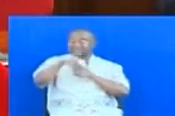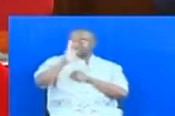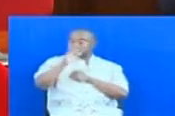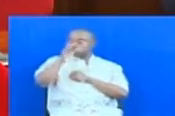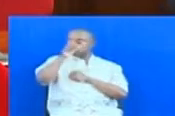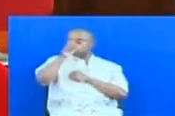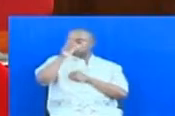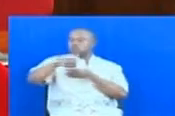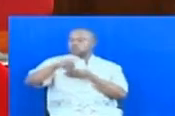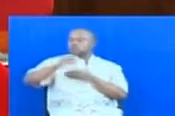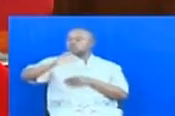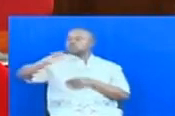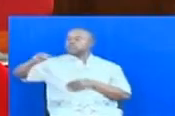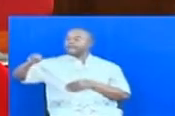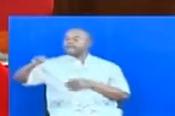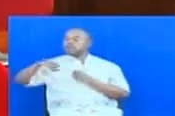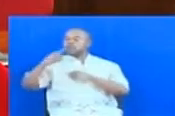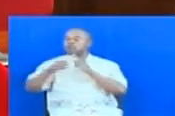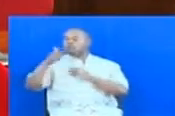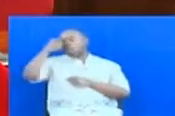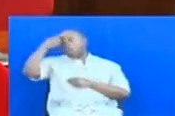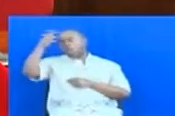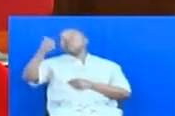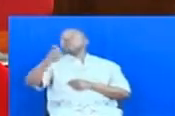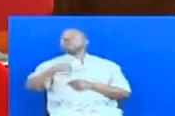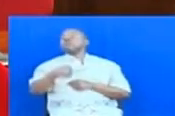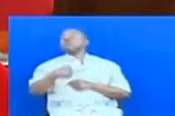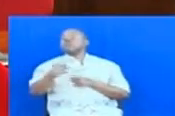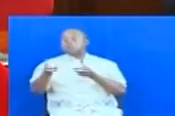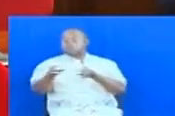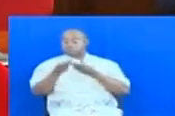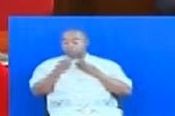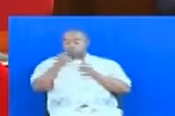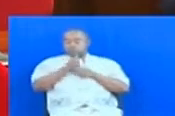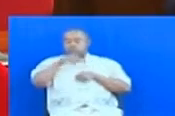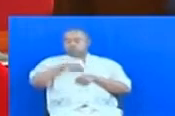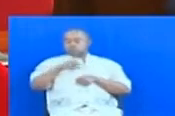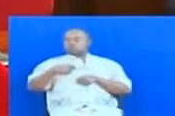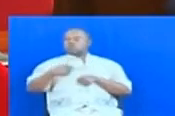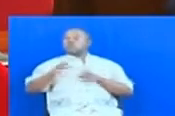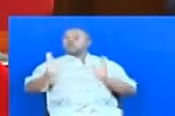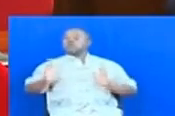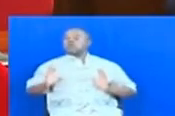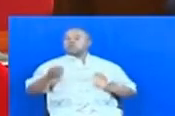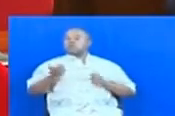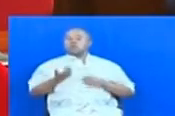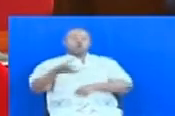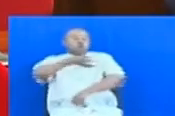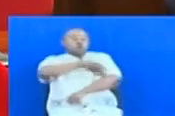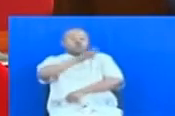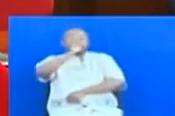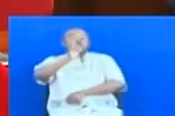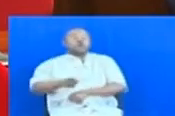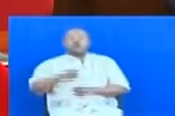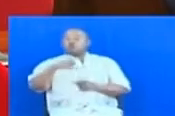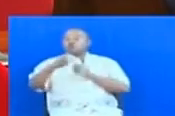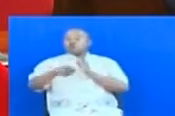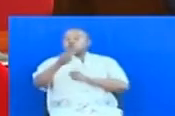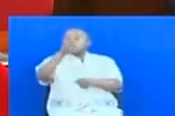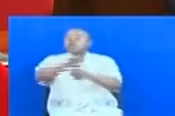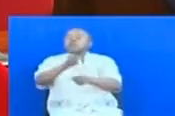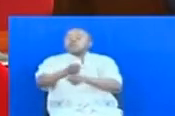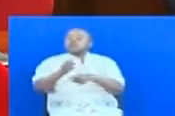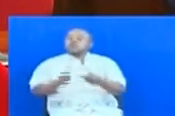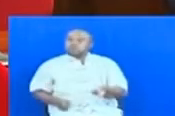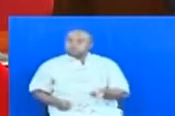kwa kuendelea kuniamini na kunituma hapa. Mimi niko tayari, bado nina nguvu ya kuendelea kuwatumikia.